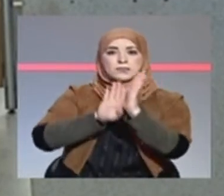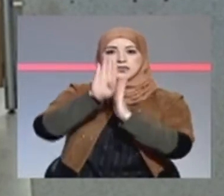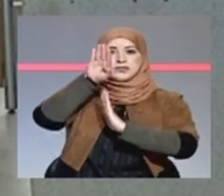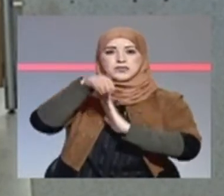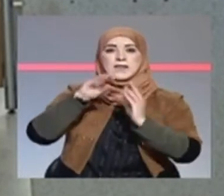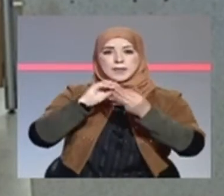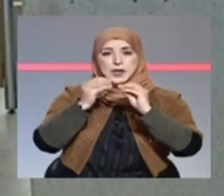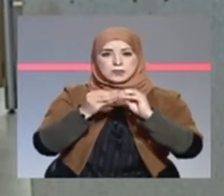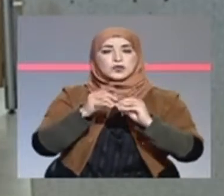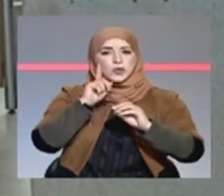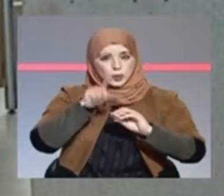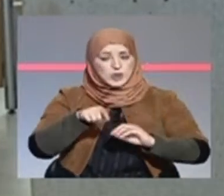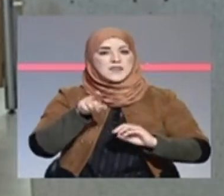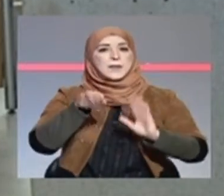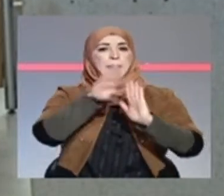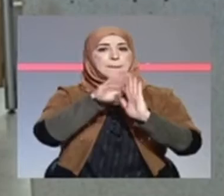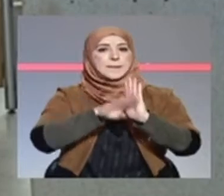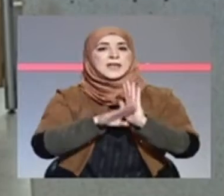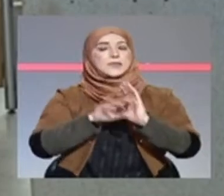نفسه